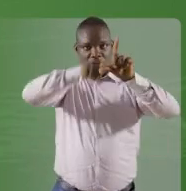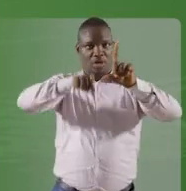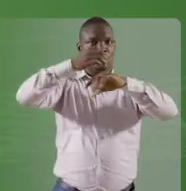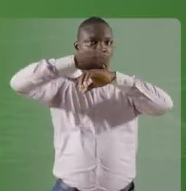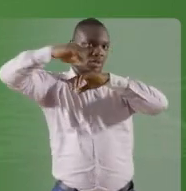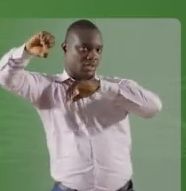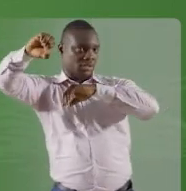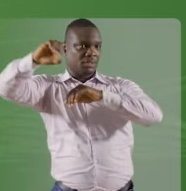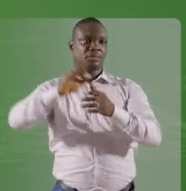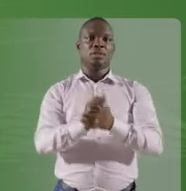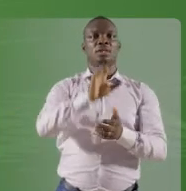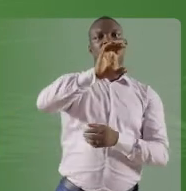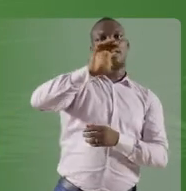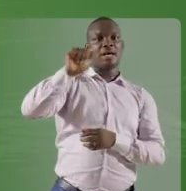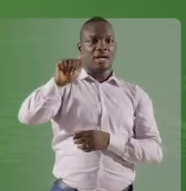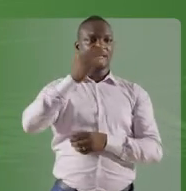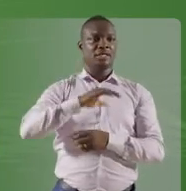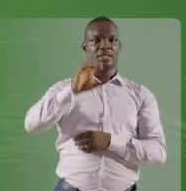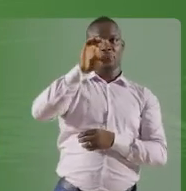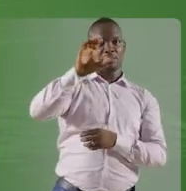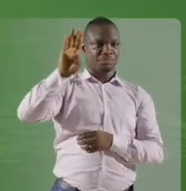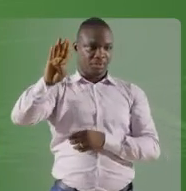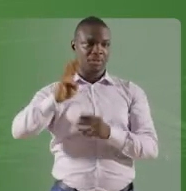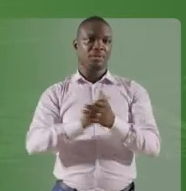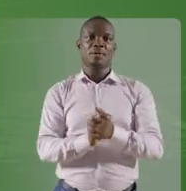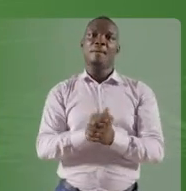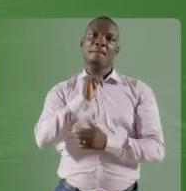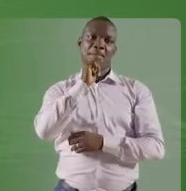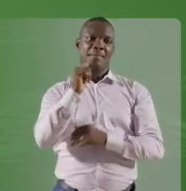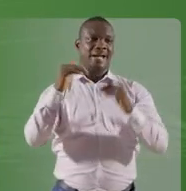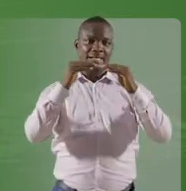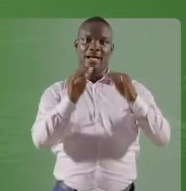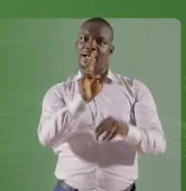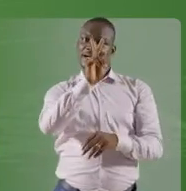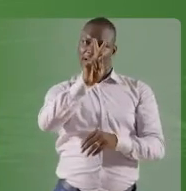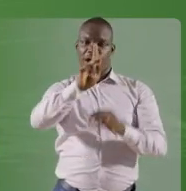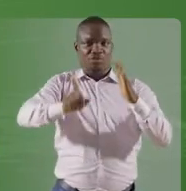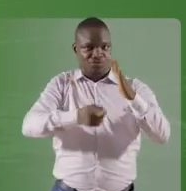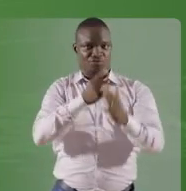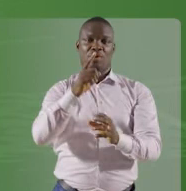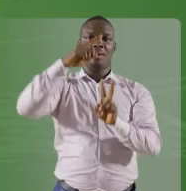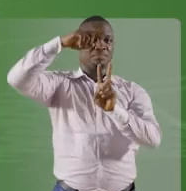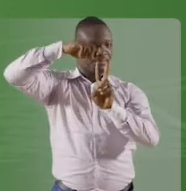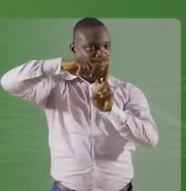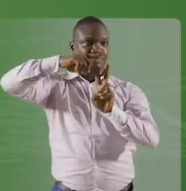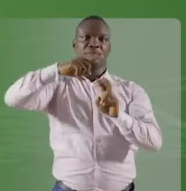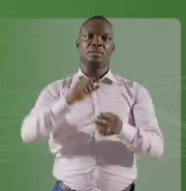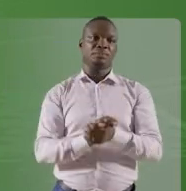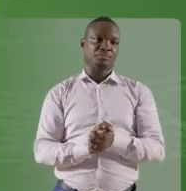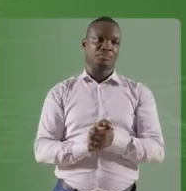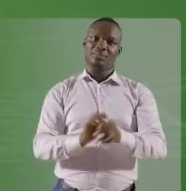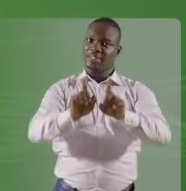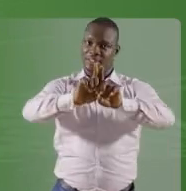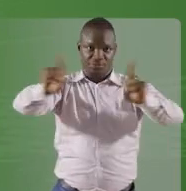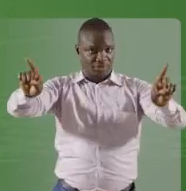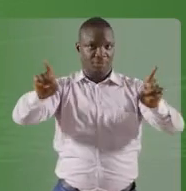orienté CA-CB n'est pas égale à K fois pi, est différent de Kpi pour n'importe quelle